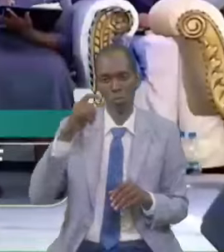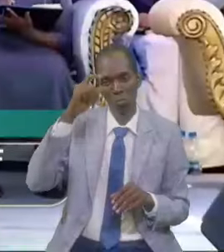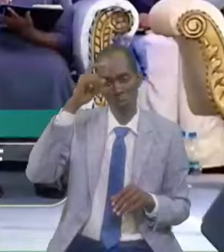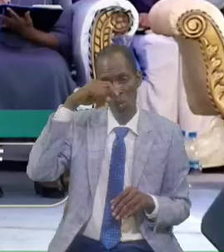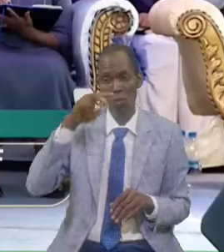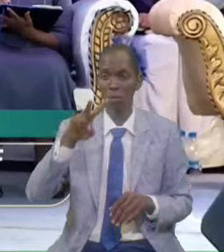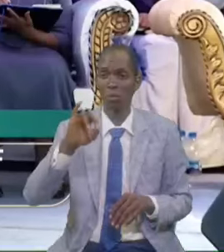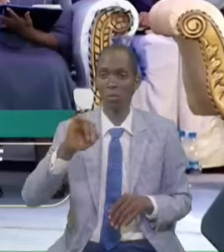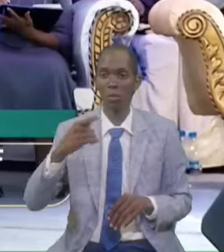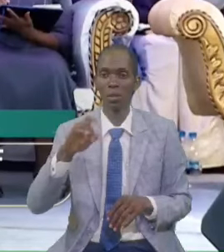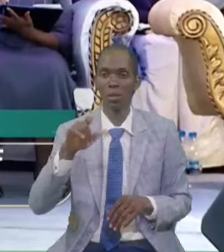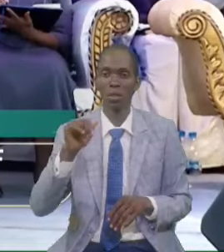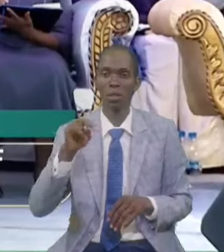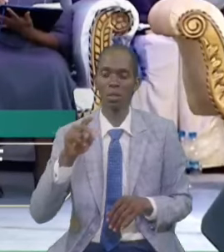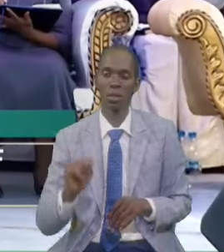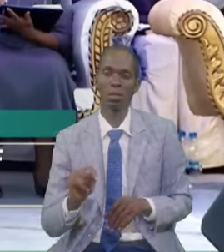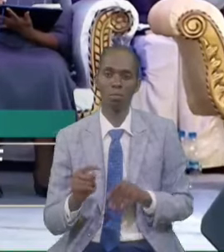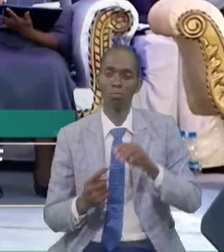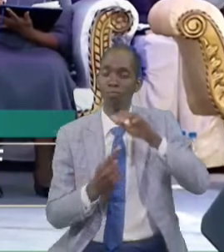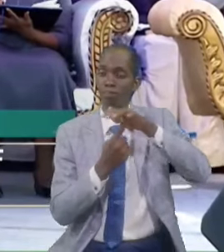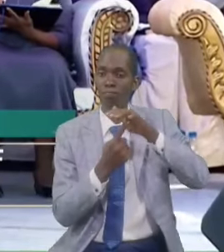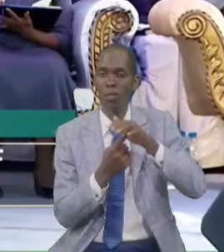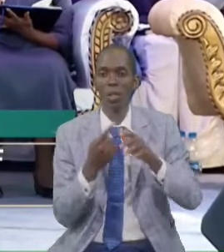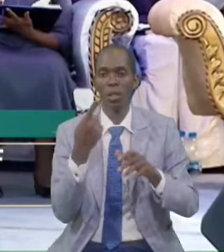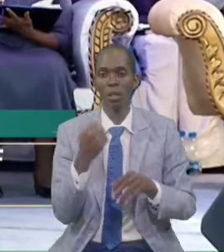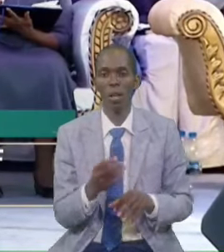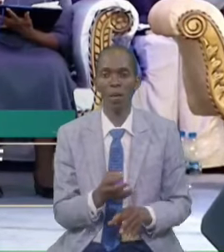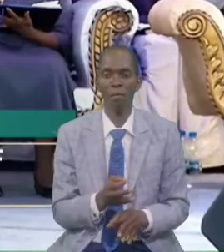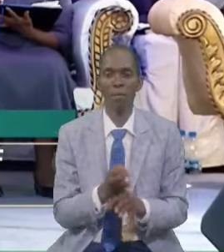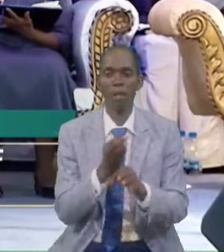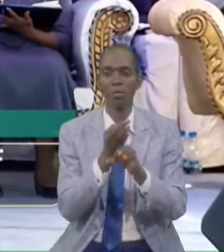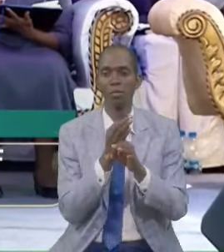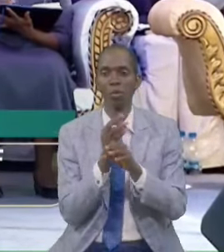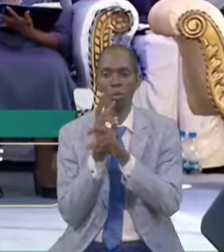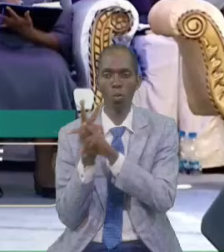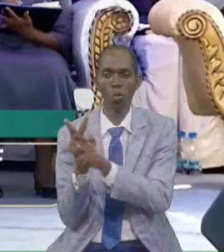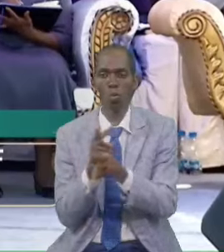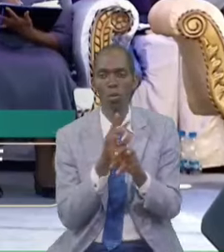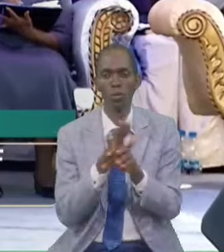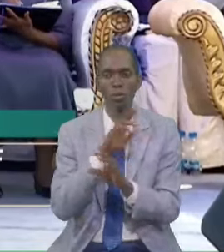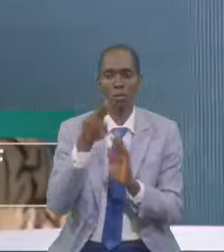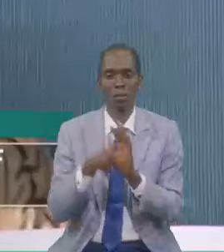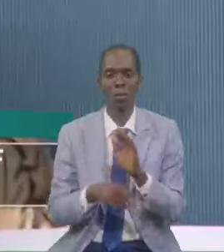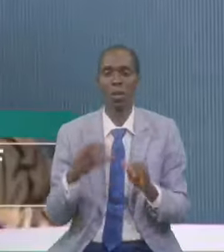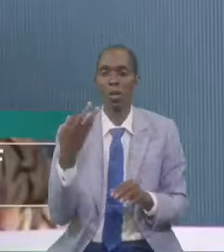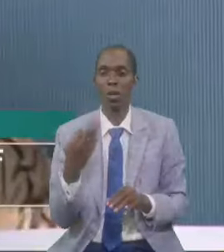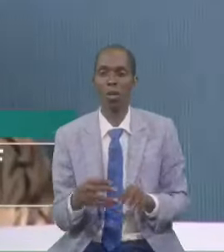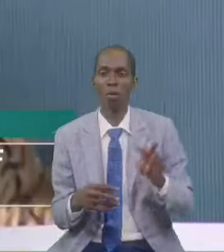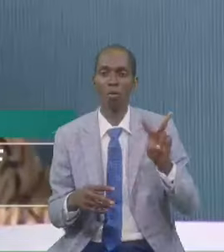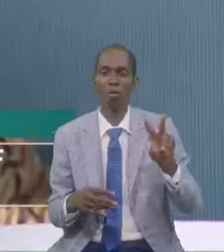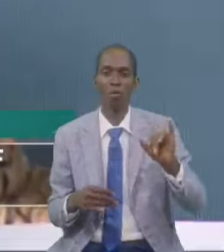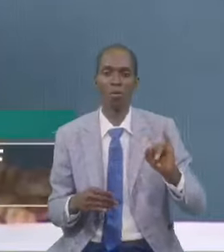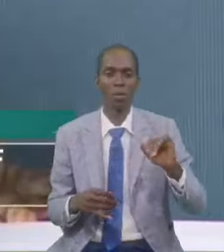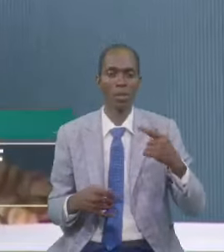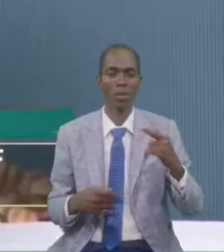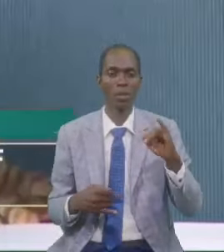faithful watchfulness of the vigilant hero. నమ్మకత్వముగల మెలకువ కలిగిన హీరో స్థాయి. In